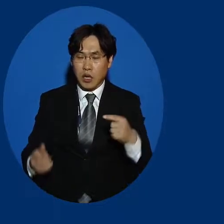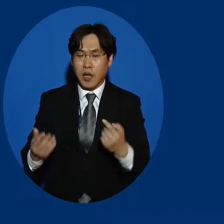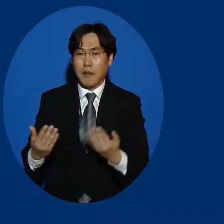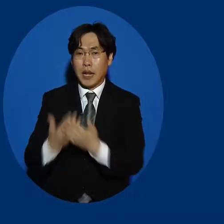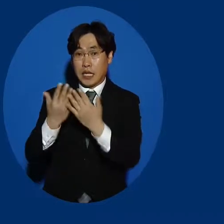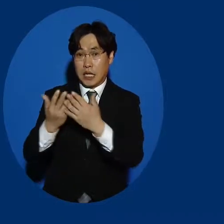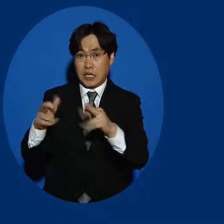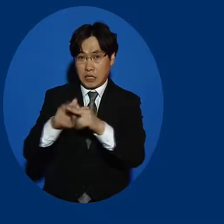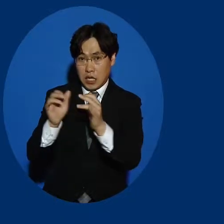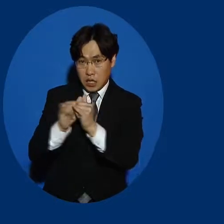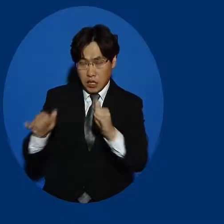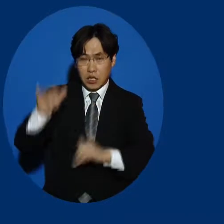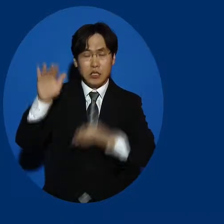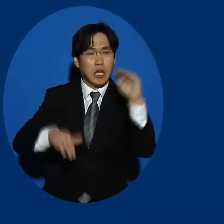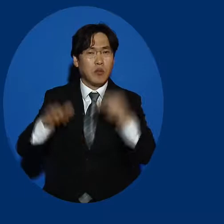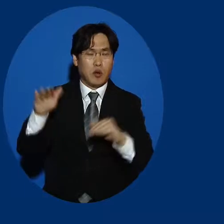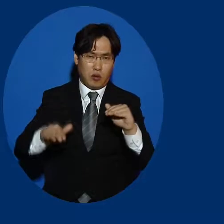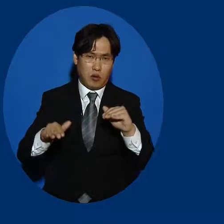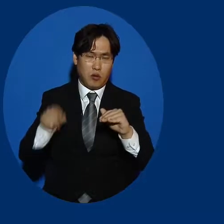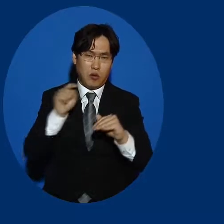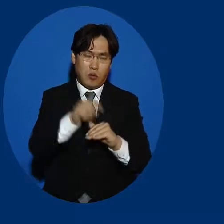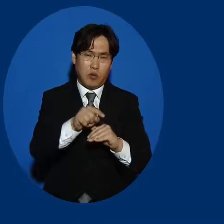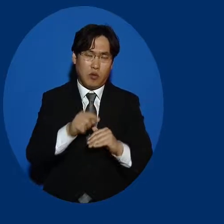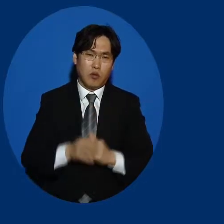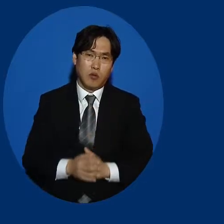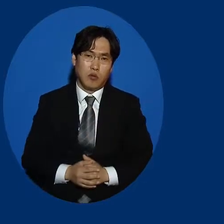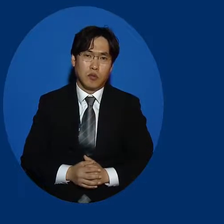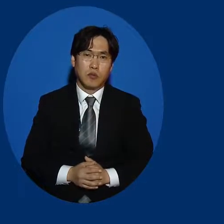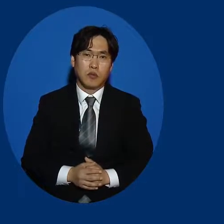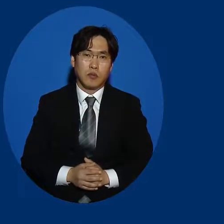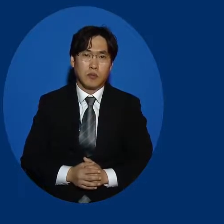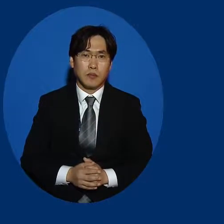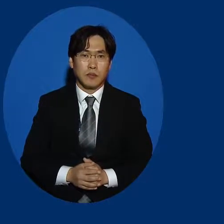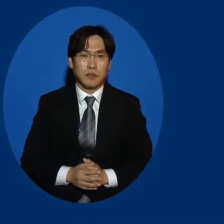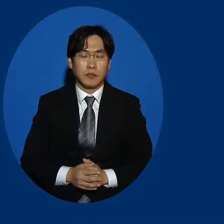대한 차별이 아닐까요?